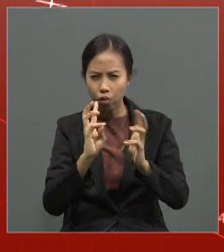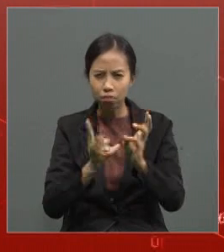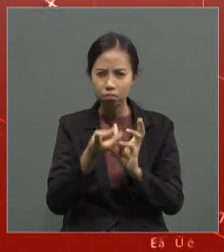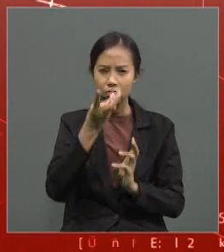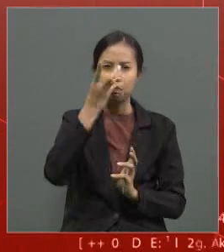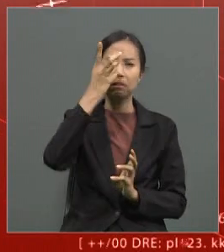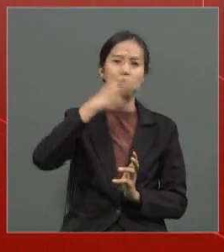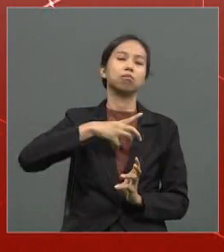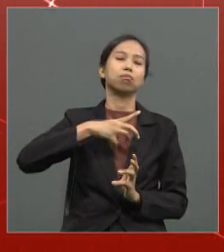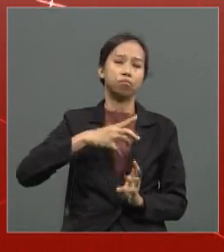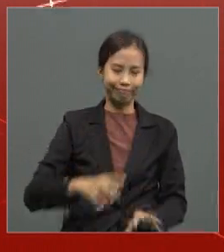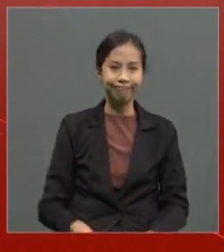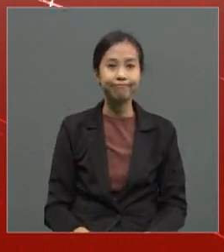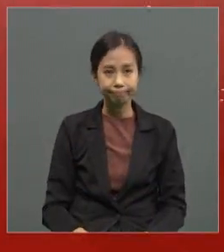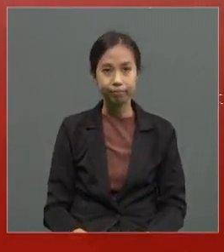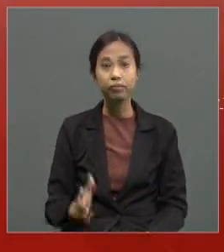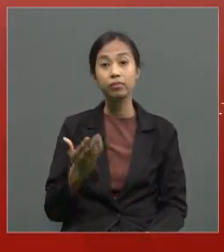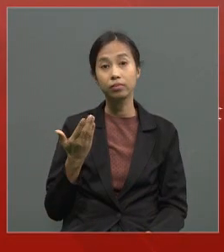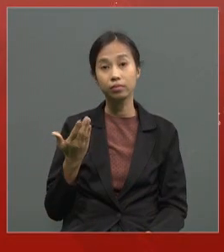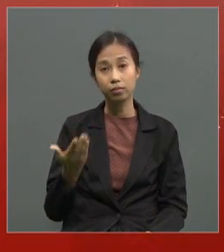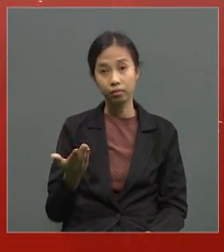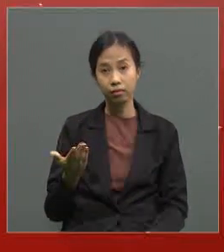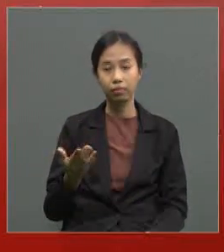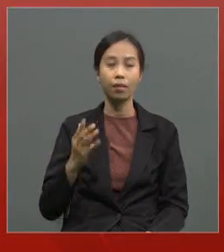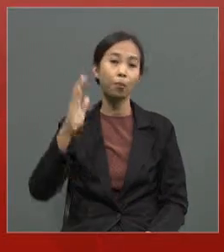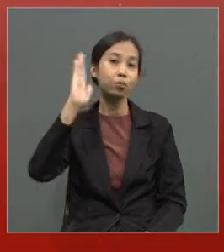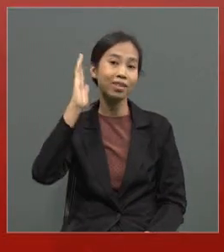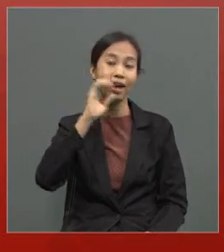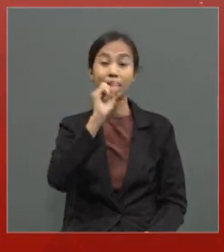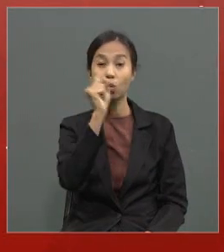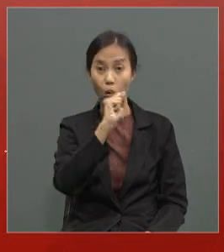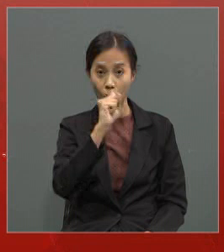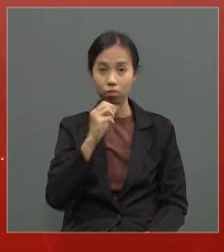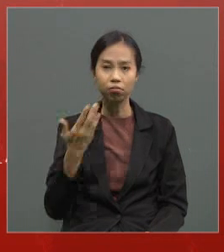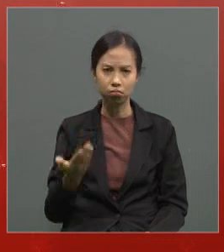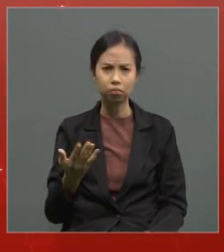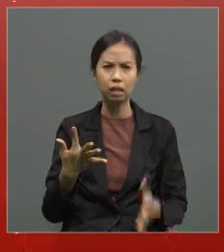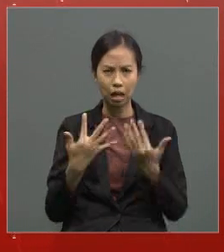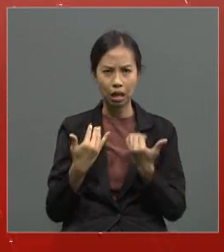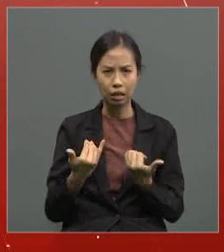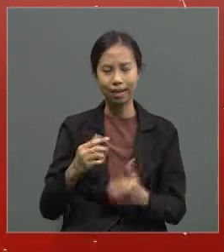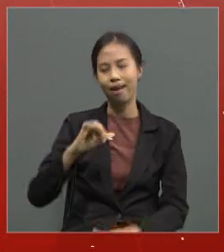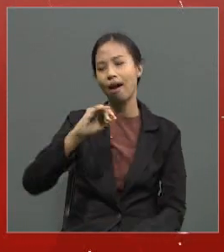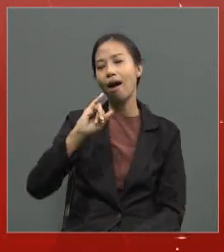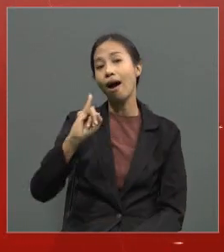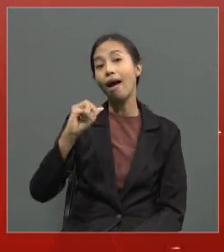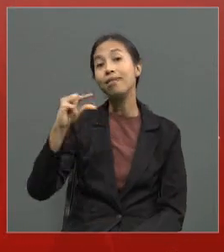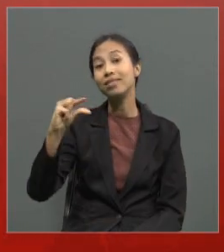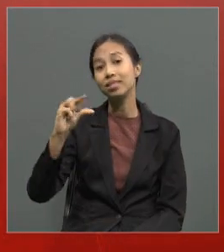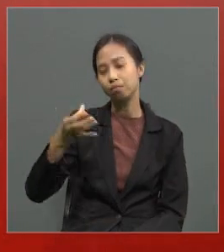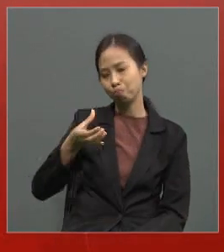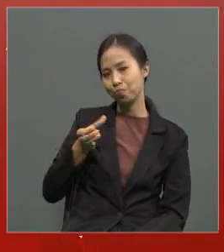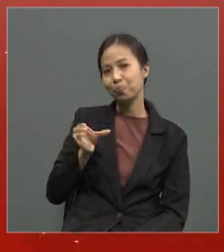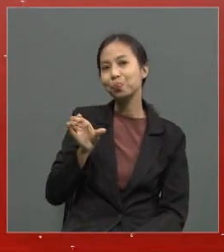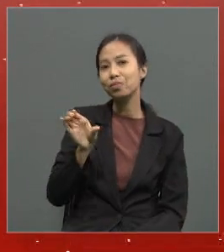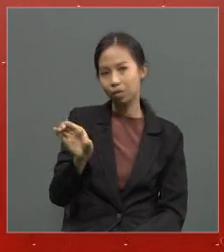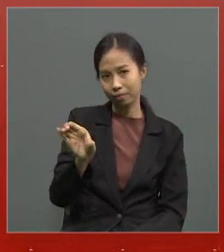ค่ะโดยโต๋ศักดิ์สิทธิ์นะคะเวทสุภาพรค่ะก็เปิดเผยผ่านทาง Instagramส่วนตัวนะคะพร้อมแนบ